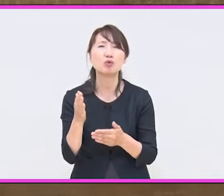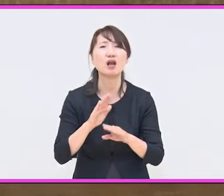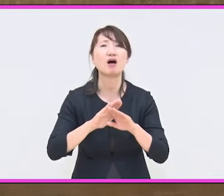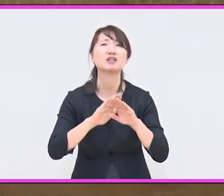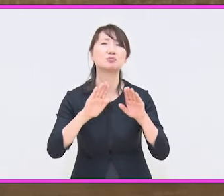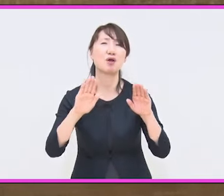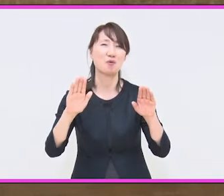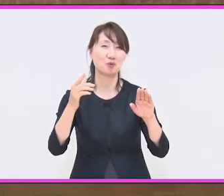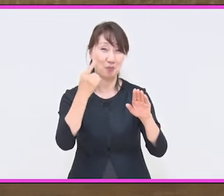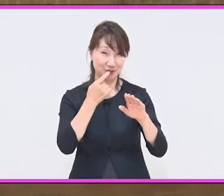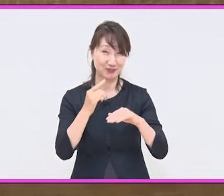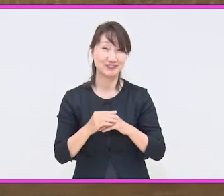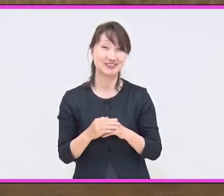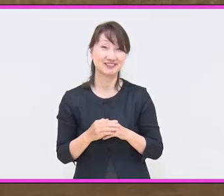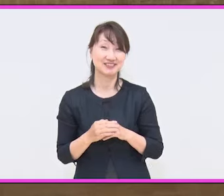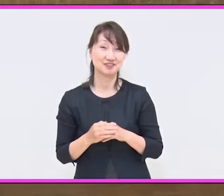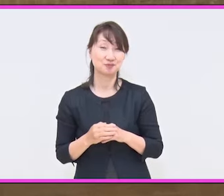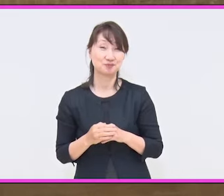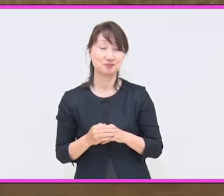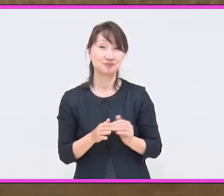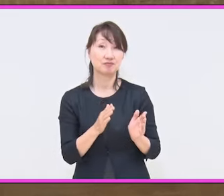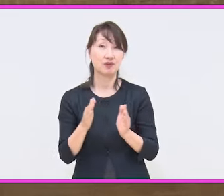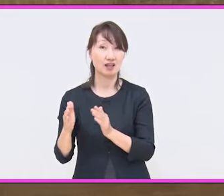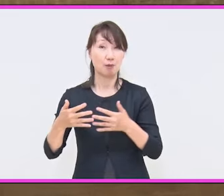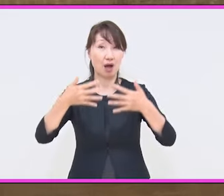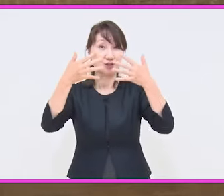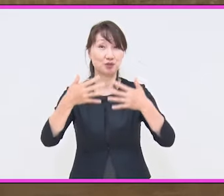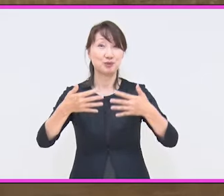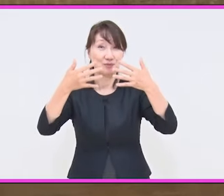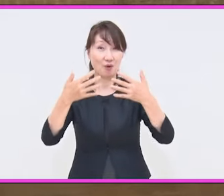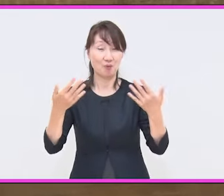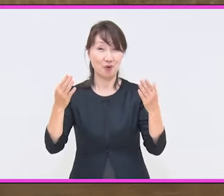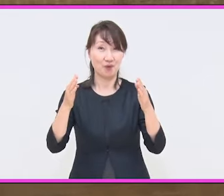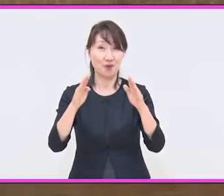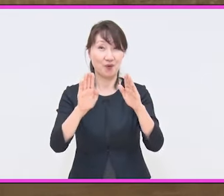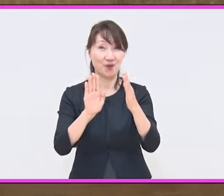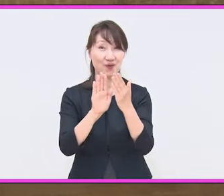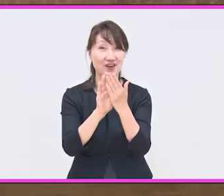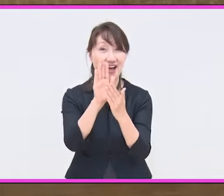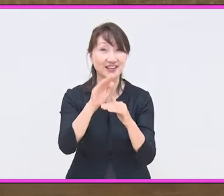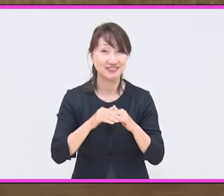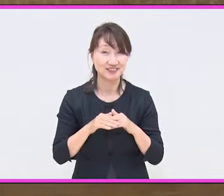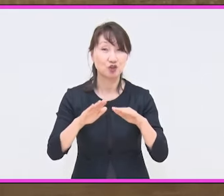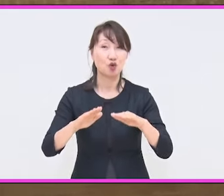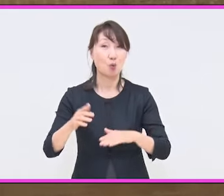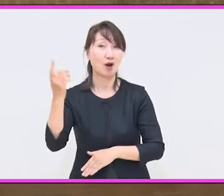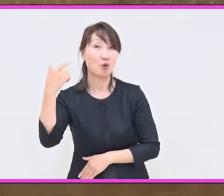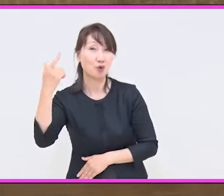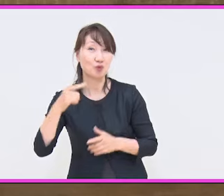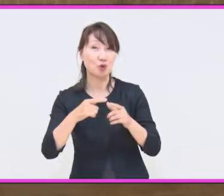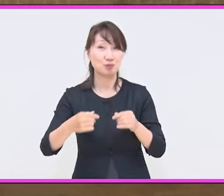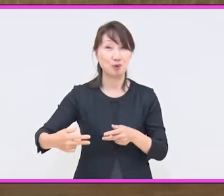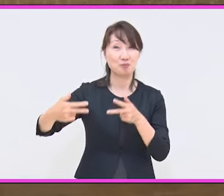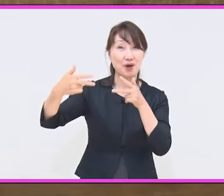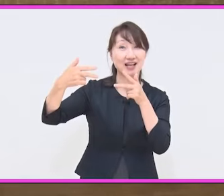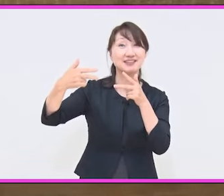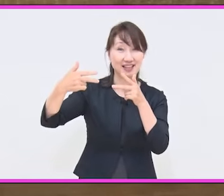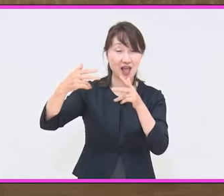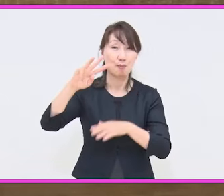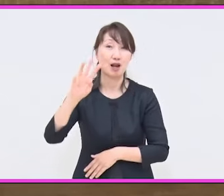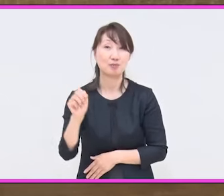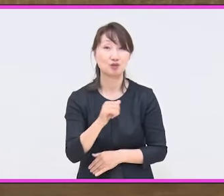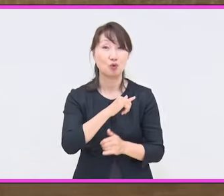ようと改めて感じました。さて番組はそろそろ終了の時間となります。今日はロンドンと日本をつないでパラリンピ